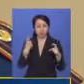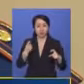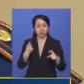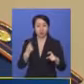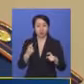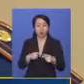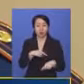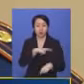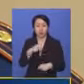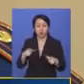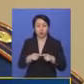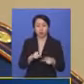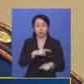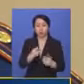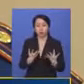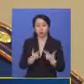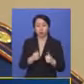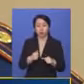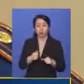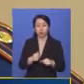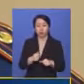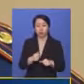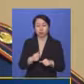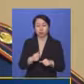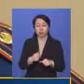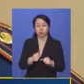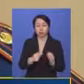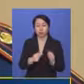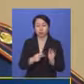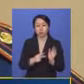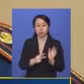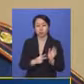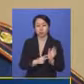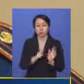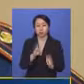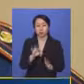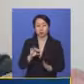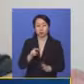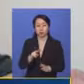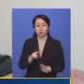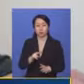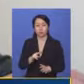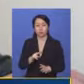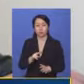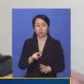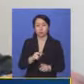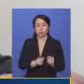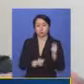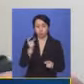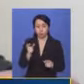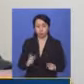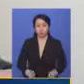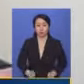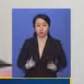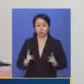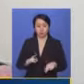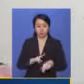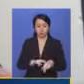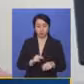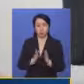карты, номер счета, а также CVV, когда расположен на обратной стороне банковской карты. Также в управлении криминальной полиции